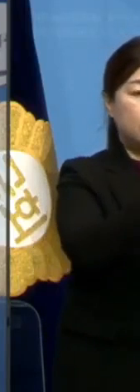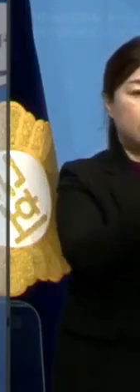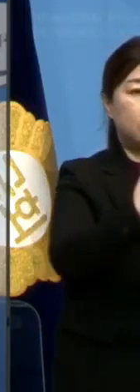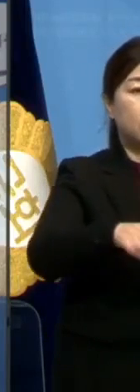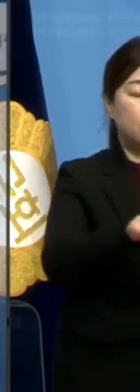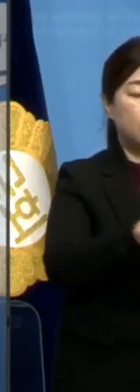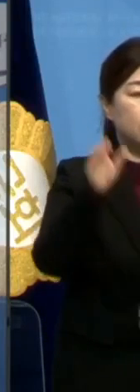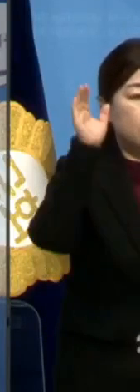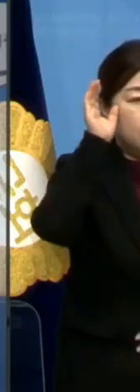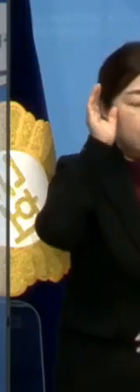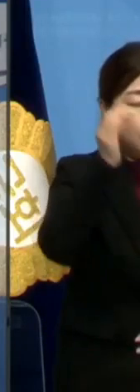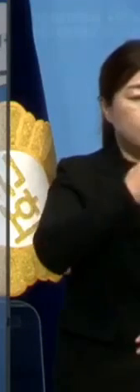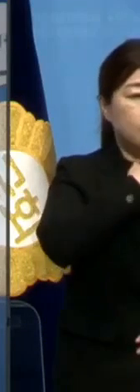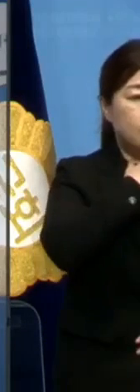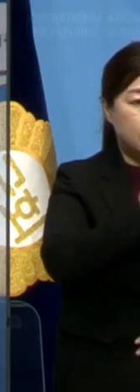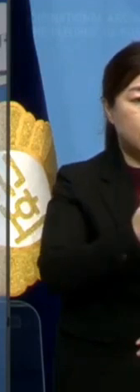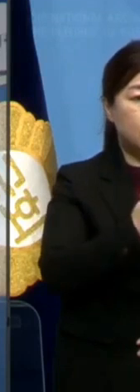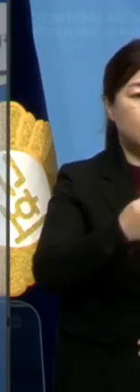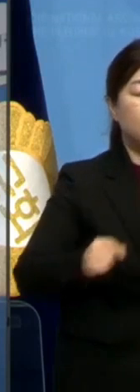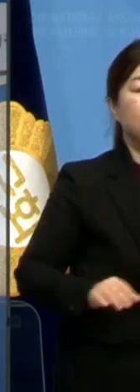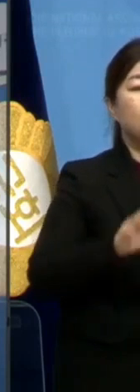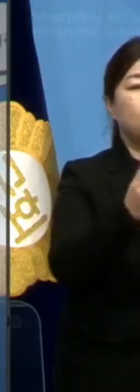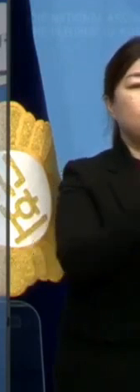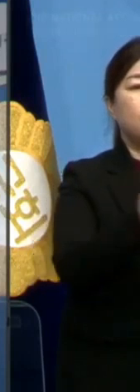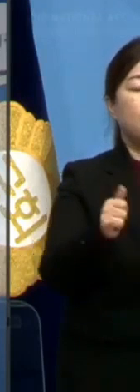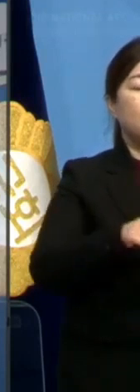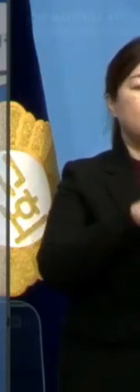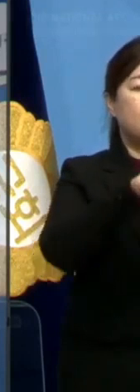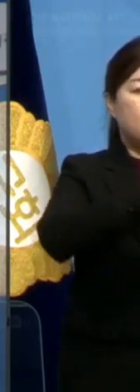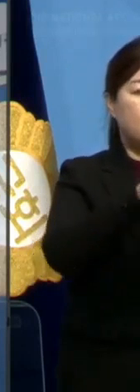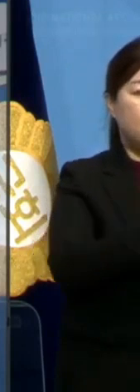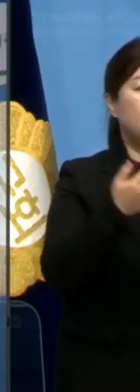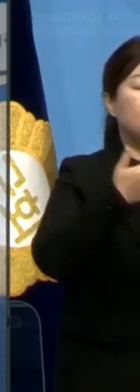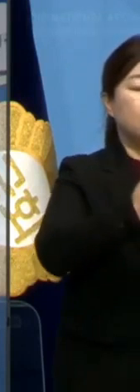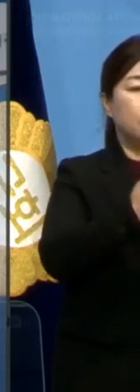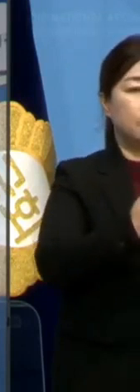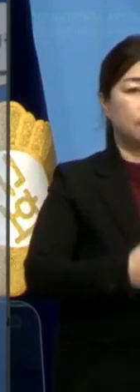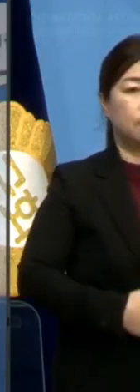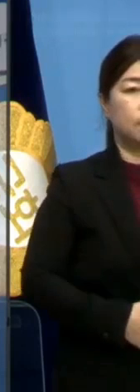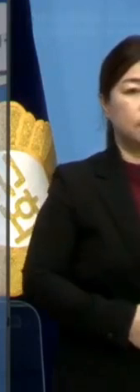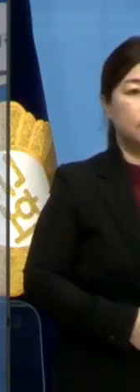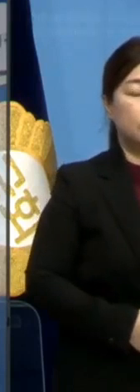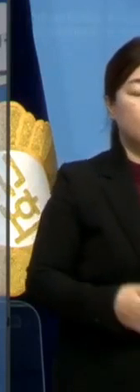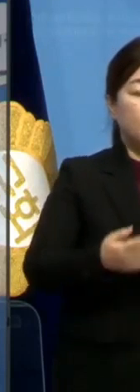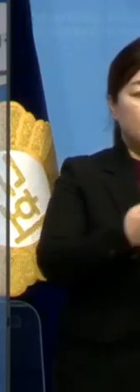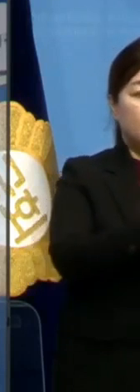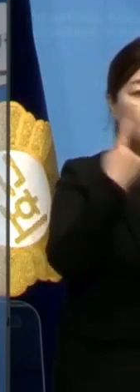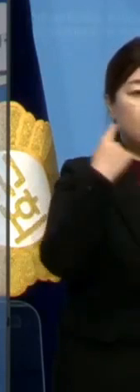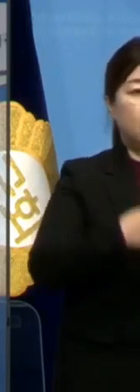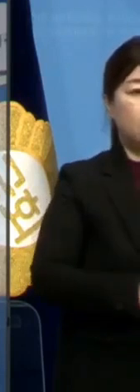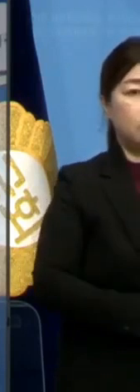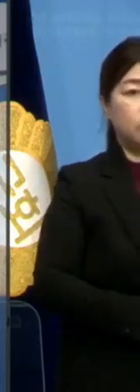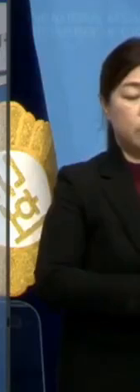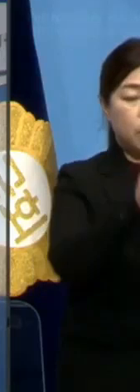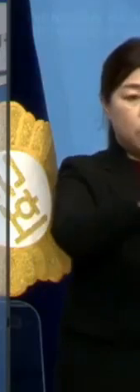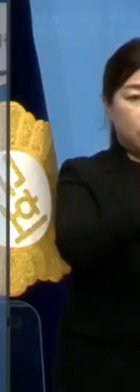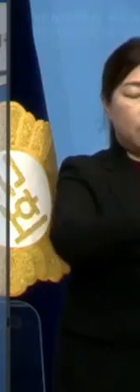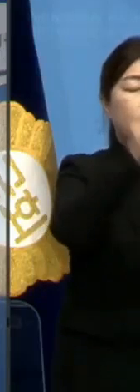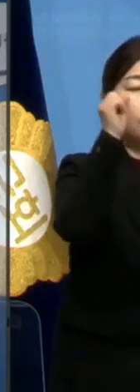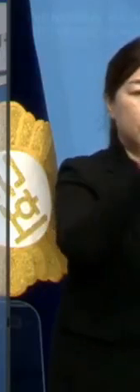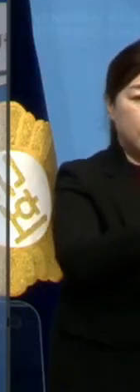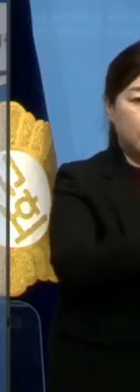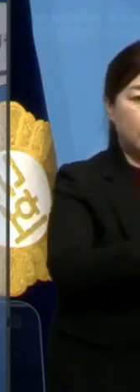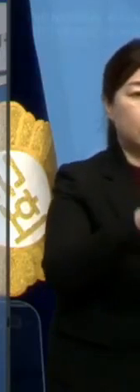만들어지기를 간절하게 바라는 국민의 뜻과 다른 것입니다. 지난해 21대 총선 참패를